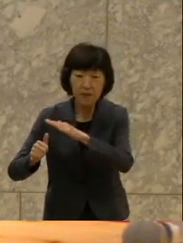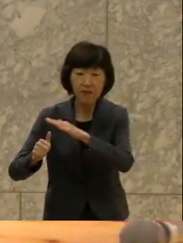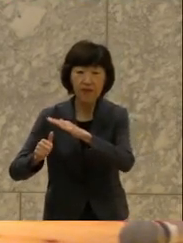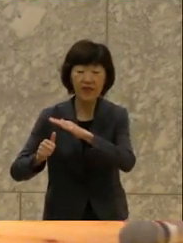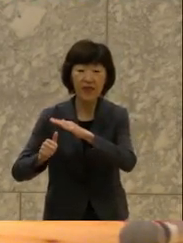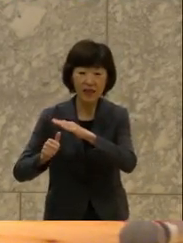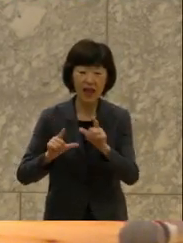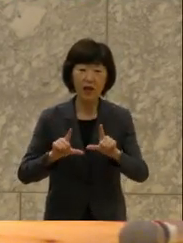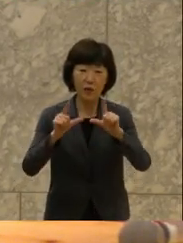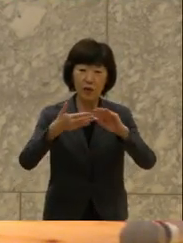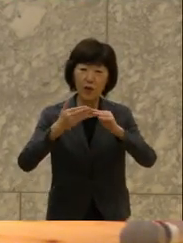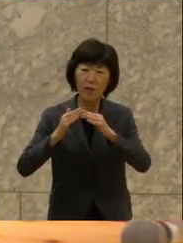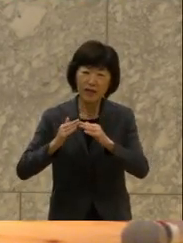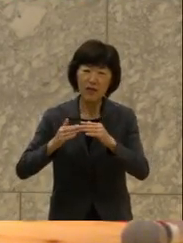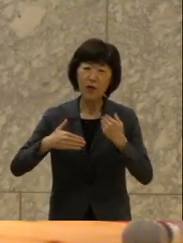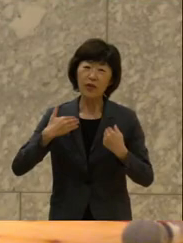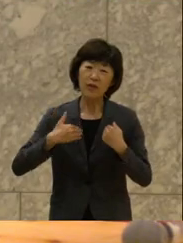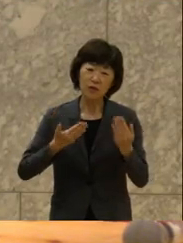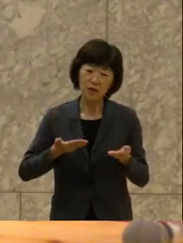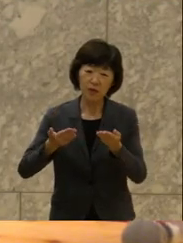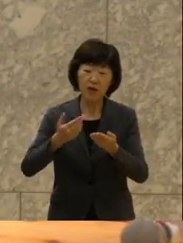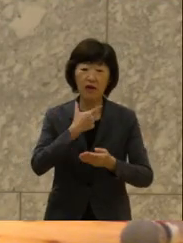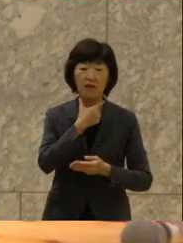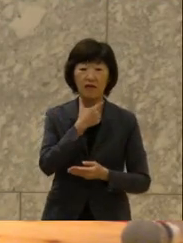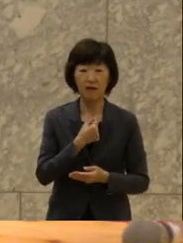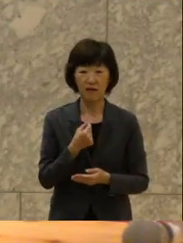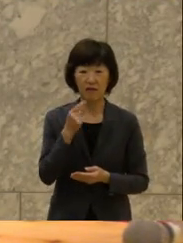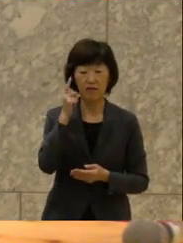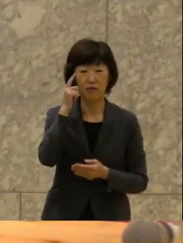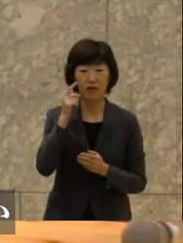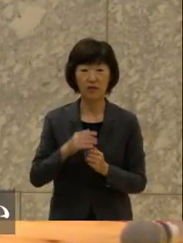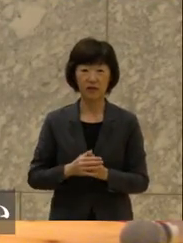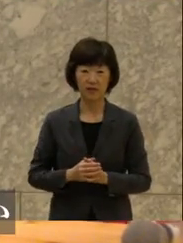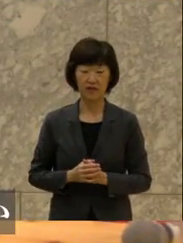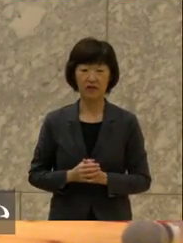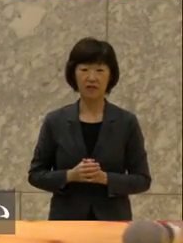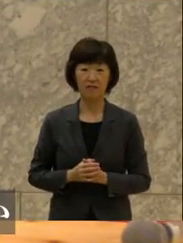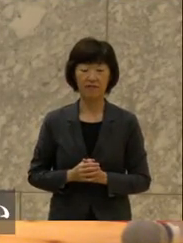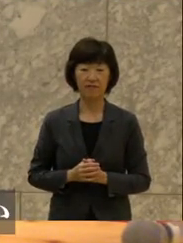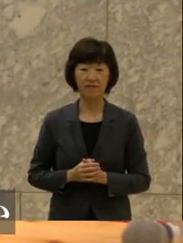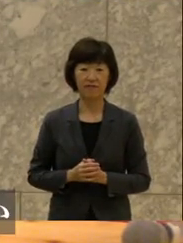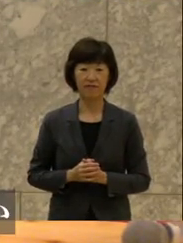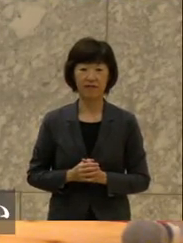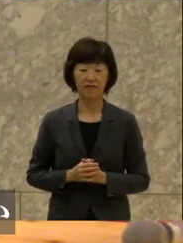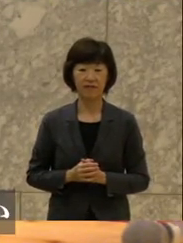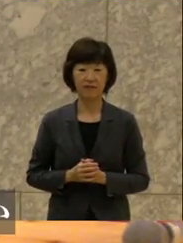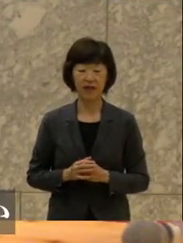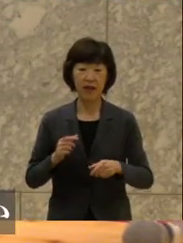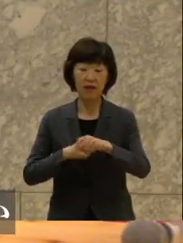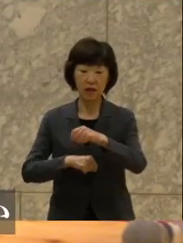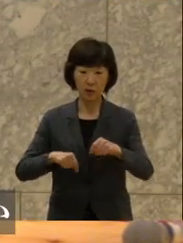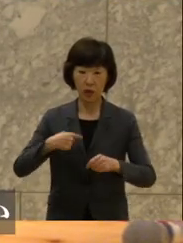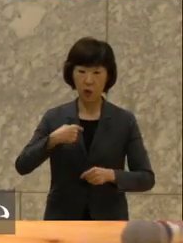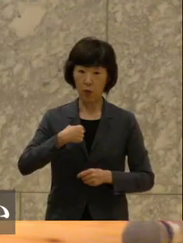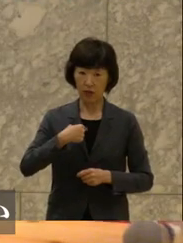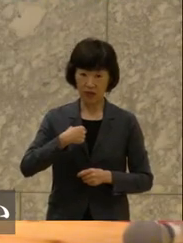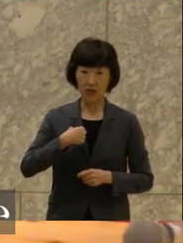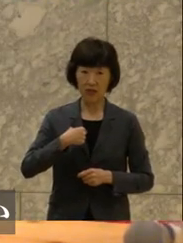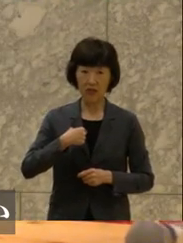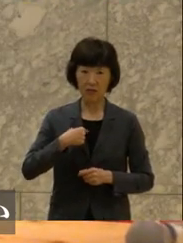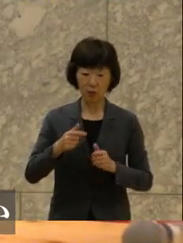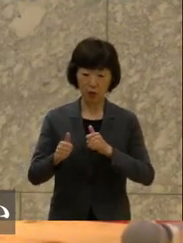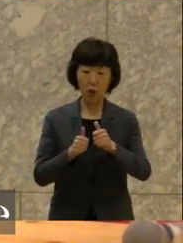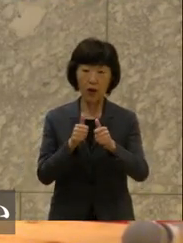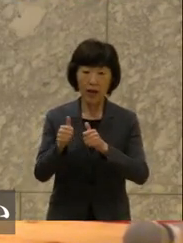の街をすごく楽しんでもらいたいなっていうのは思いますし逆に私自身もそのレース